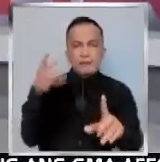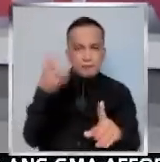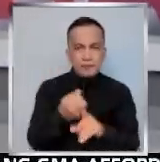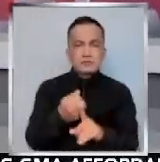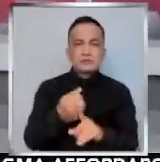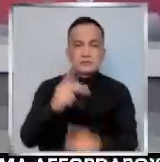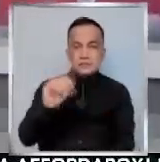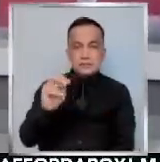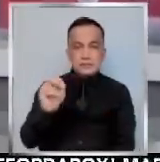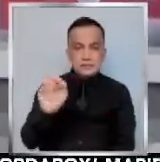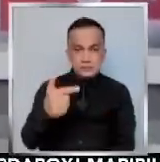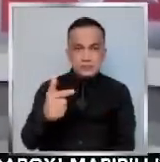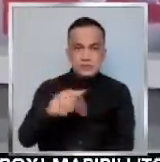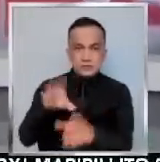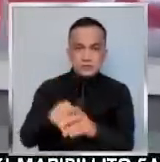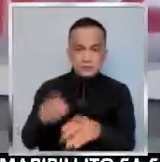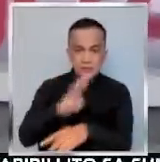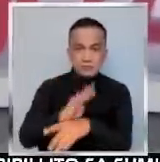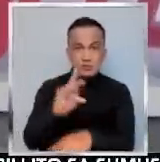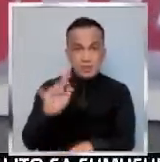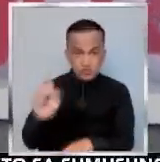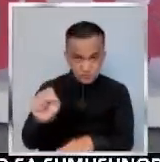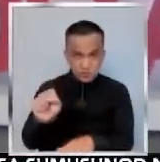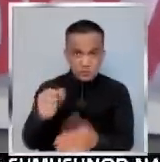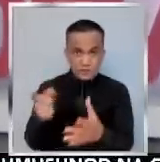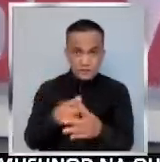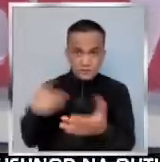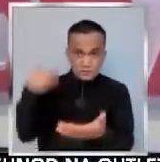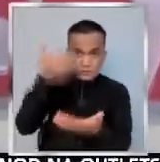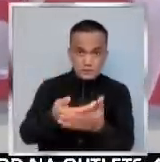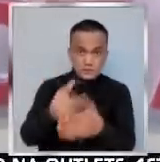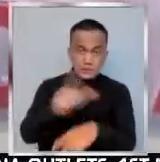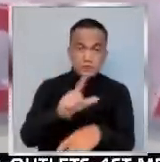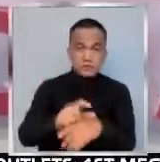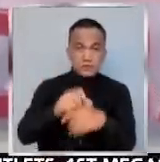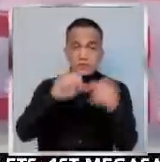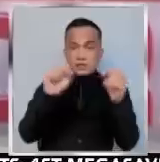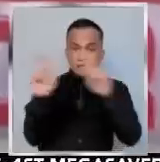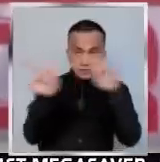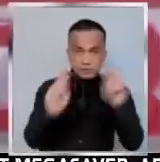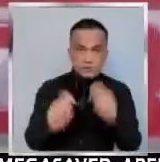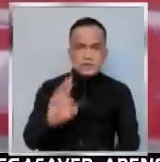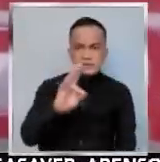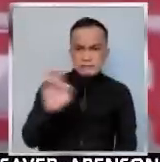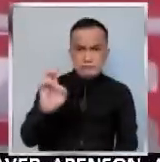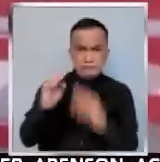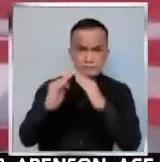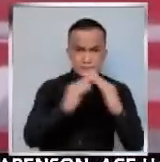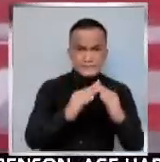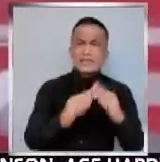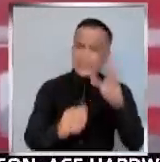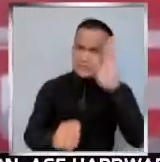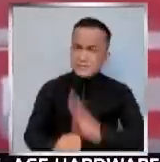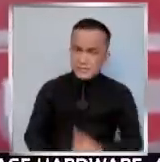ang bayan ng Burdeos kung saan unang naglandfall ang bagyo at higit 700 bahay ang nawasak. Nakatutok doon live si